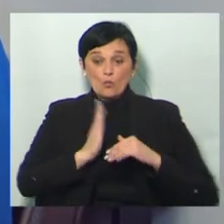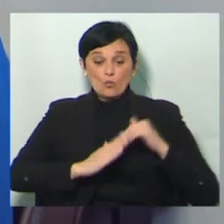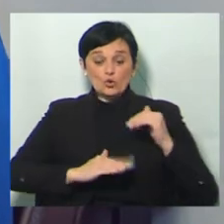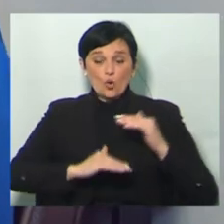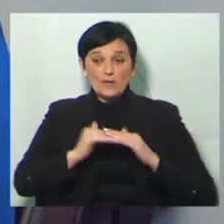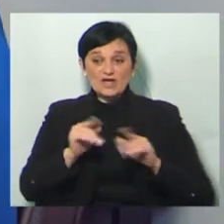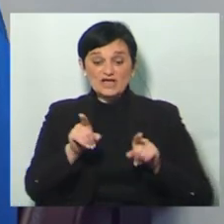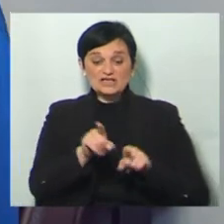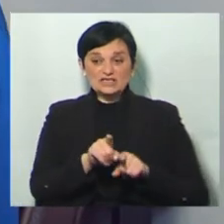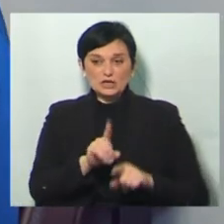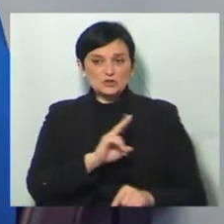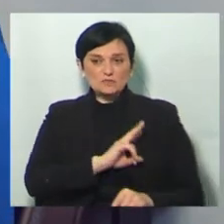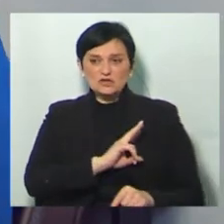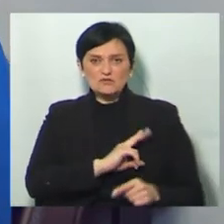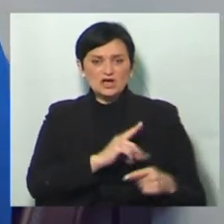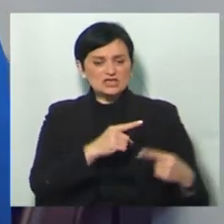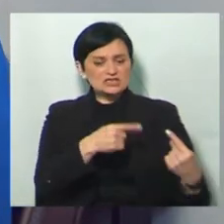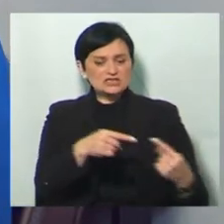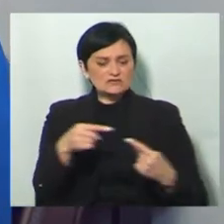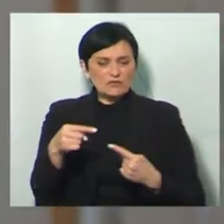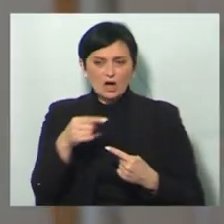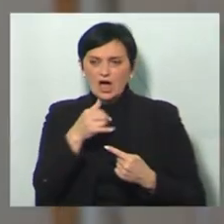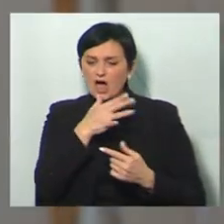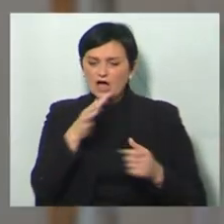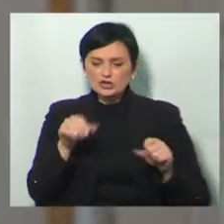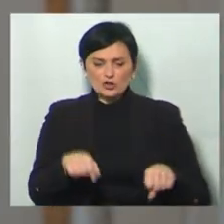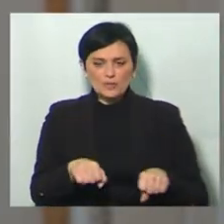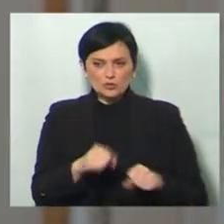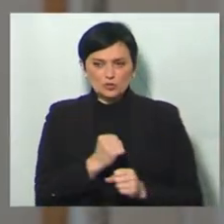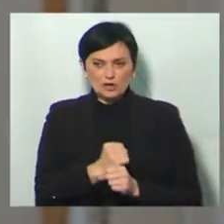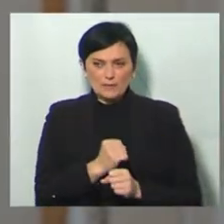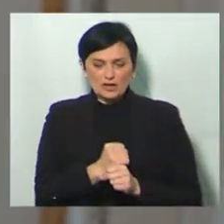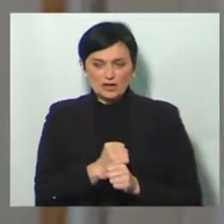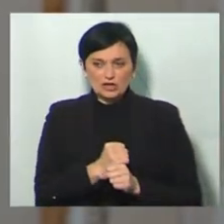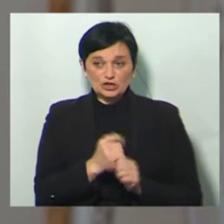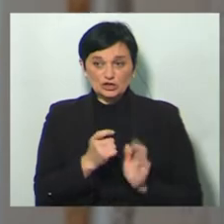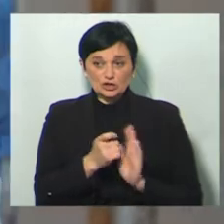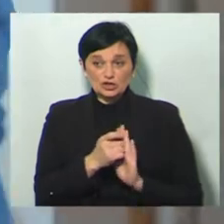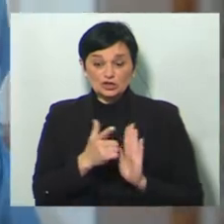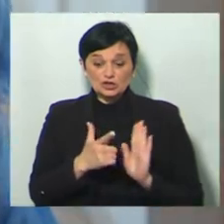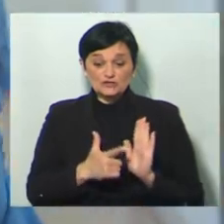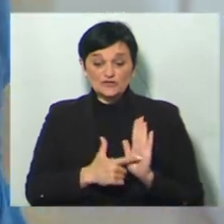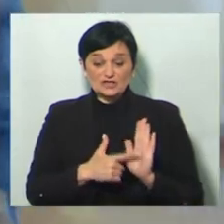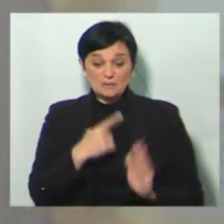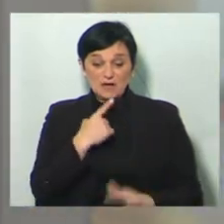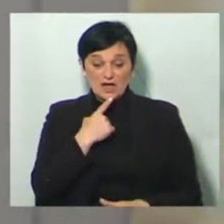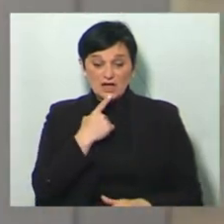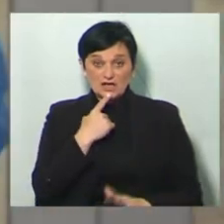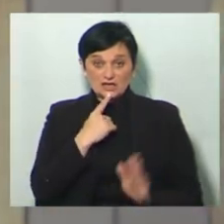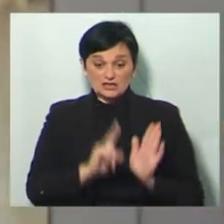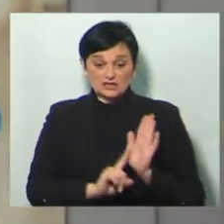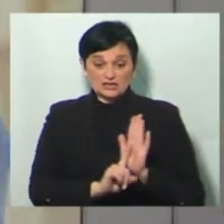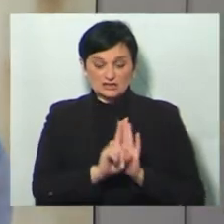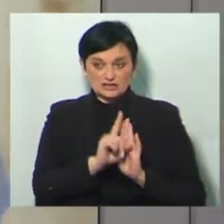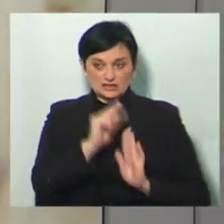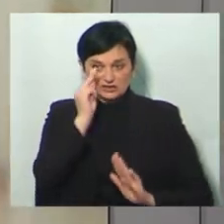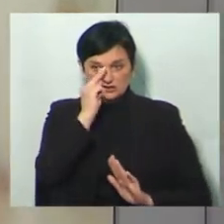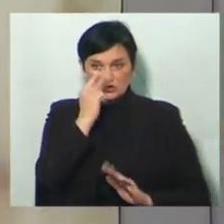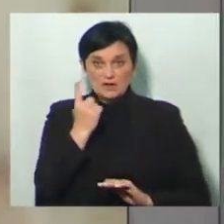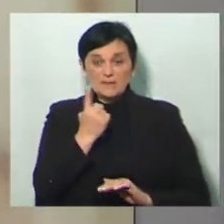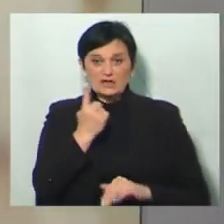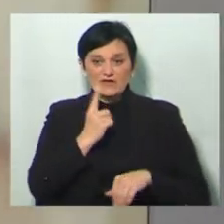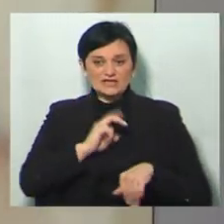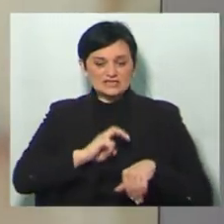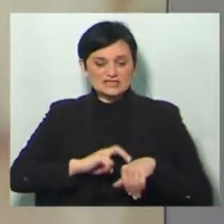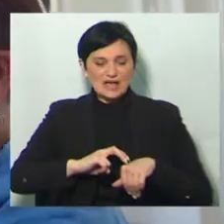იმდენად მიყვარდა, რომ სხვა არაფერი არ შემეძლო გამეკეთებინა. 17 წლიდან ვსწავლობდი პირველ